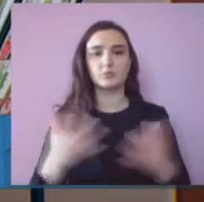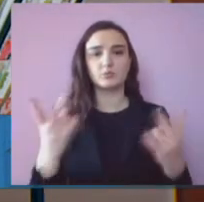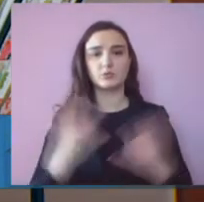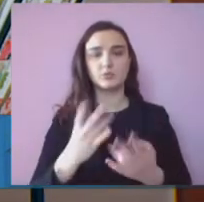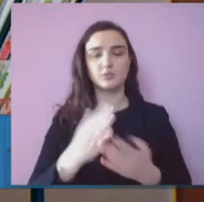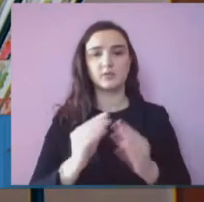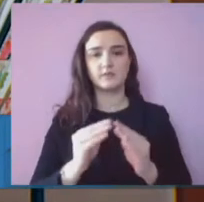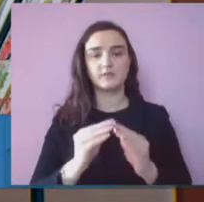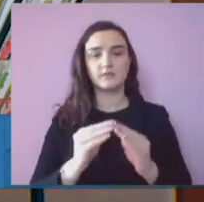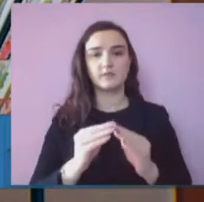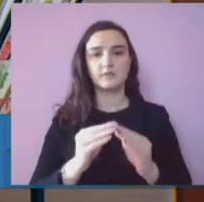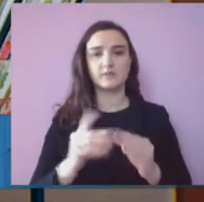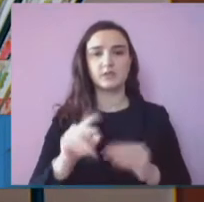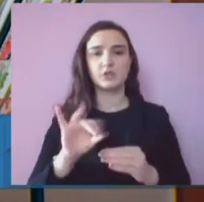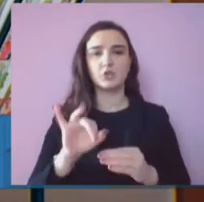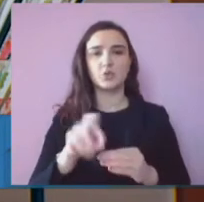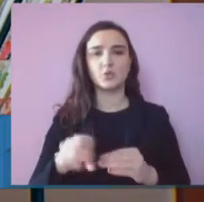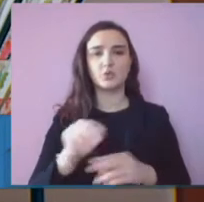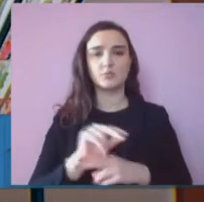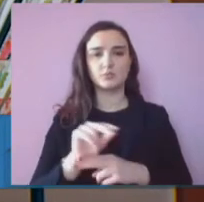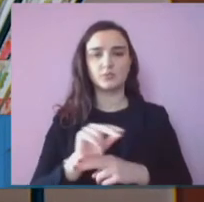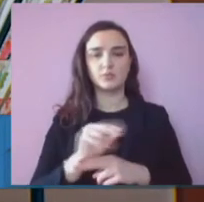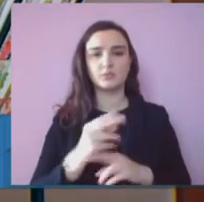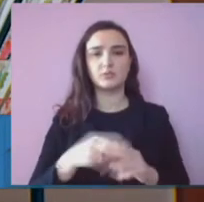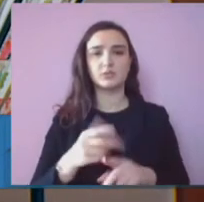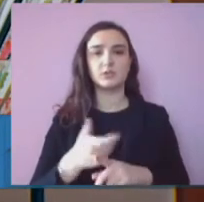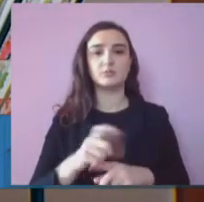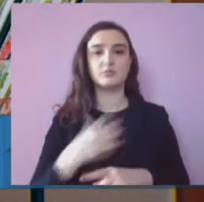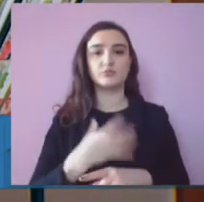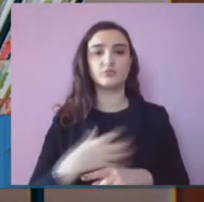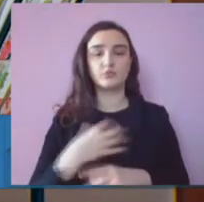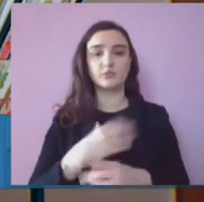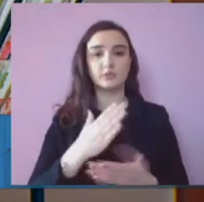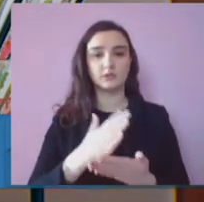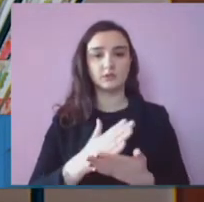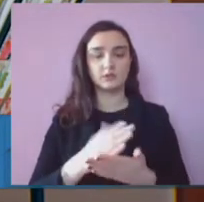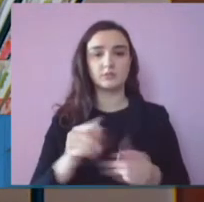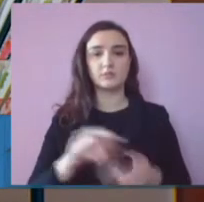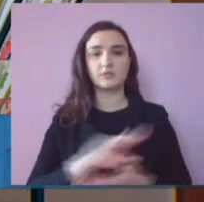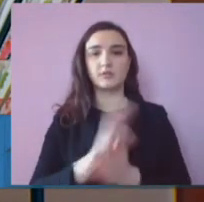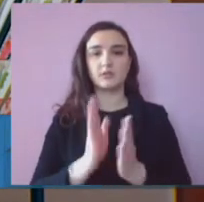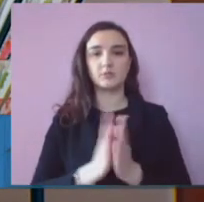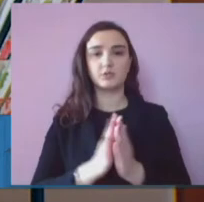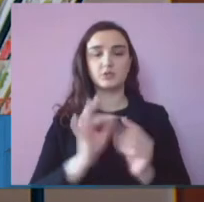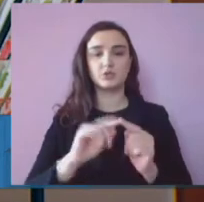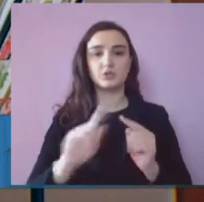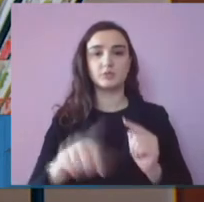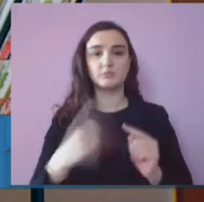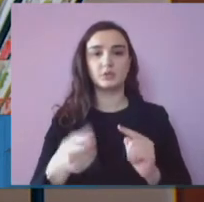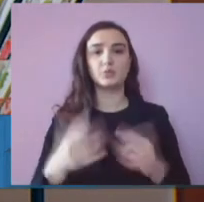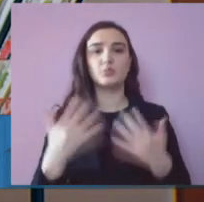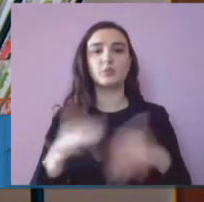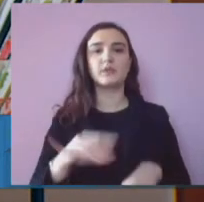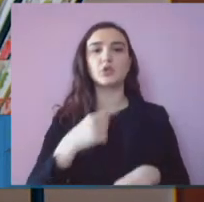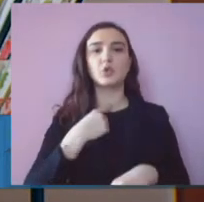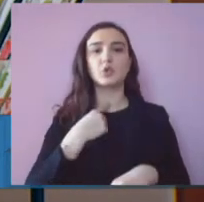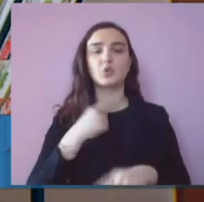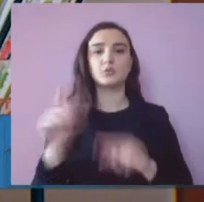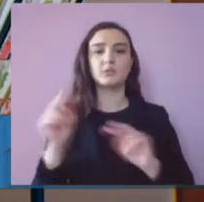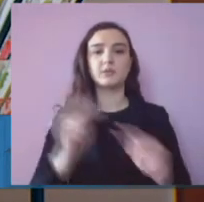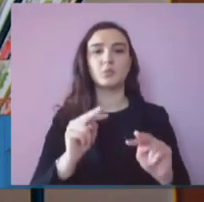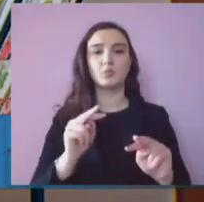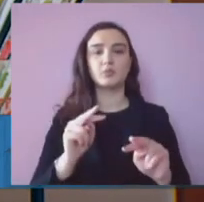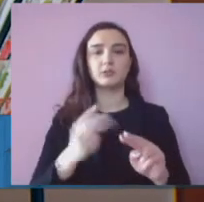რადიაქტიური იოდით მკურნალობა, ეს ძალიან მნიშვნელოვანია. აი ამ ყველაფრის შემდეგ უკვე ენდოკრინოლოგის მეთვალყურეობის ქვეშ